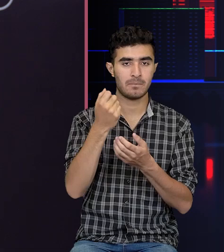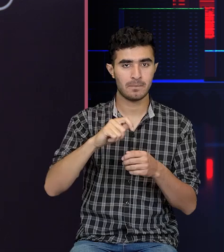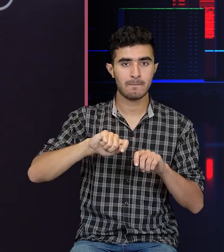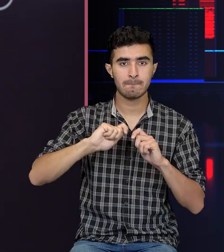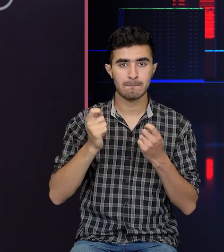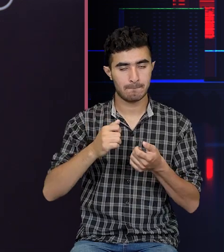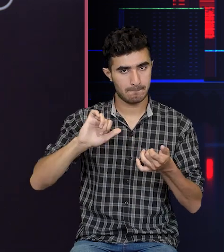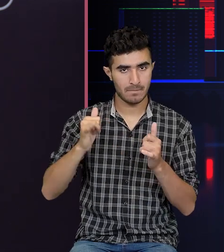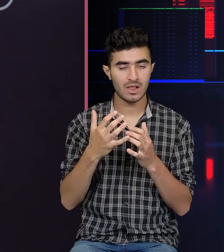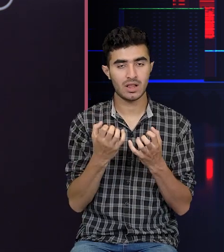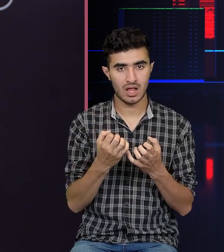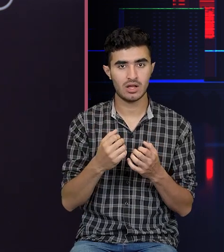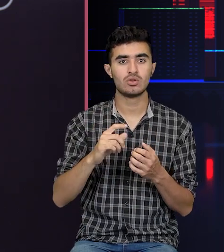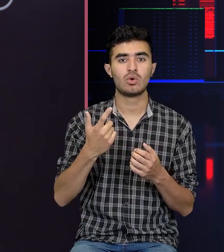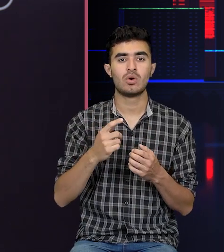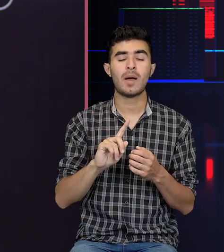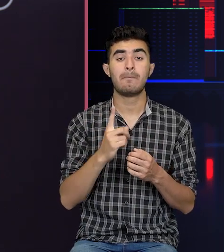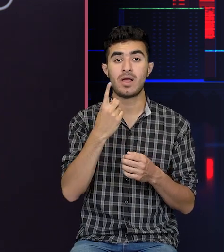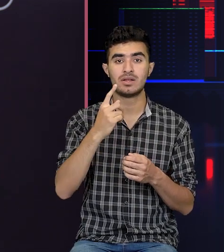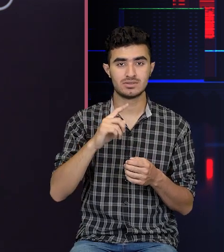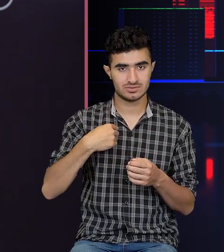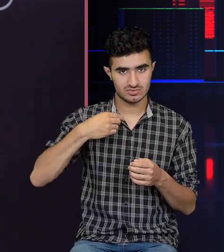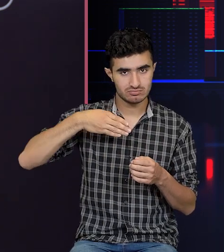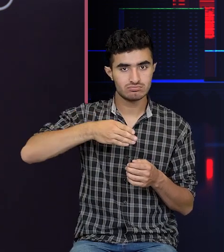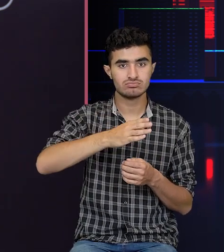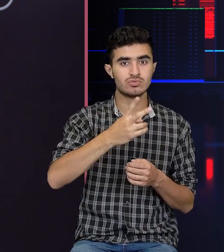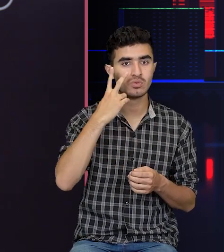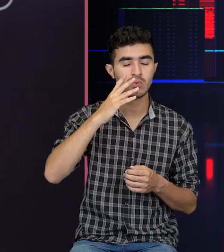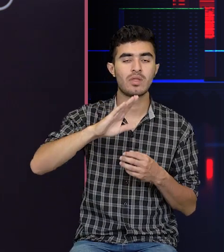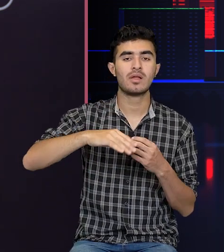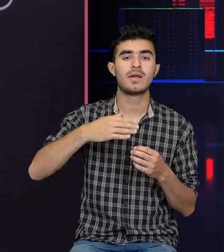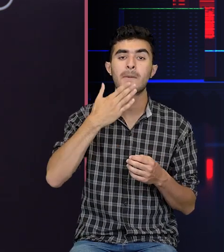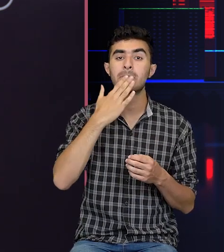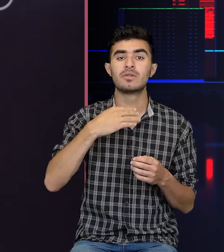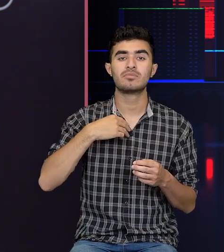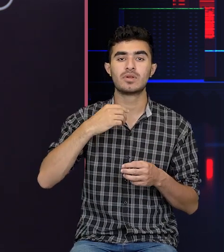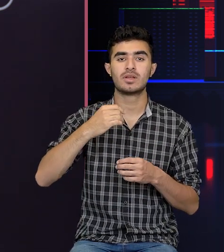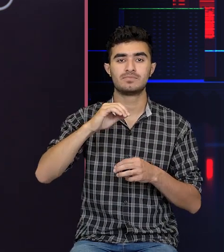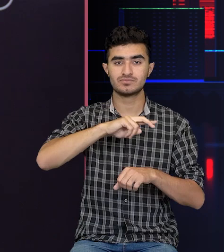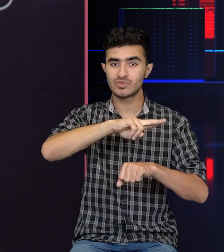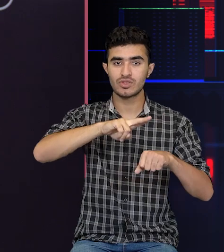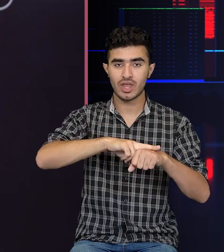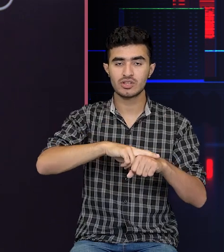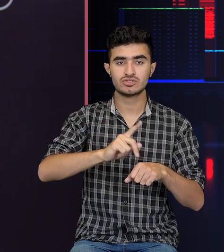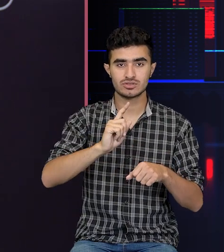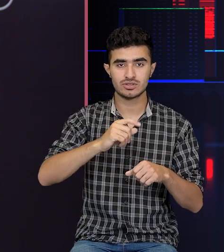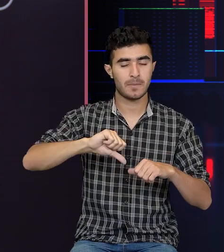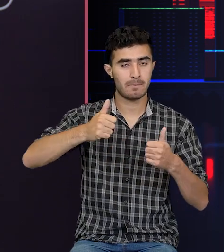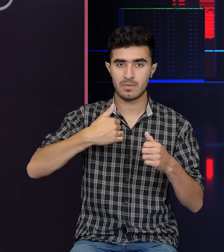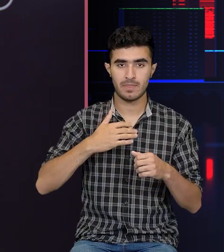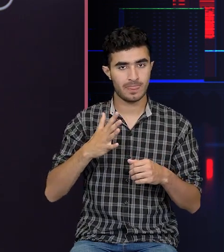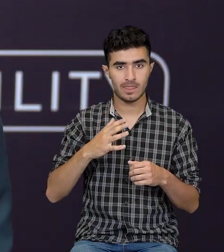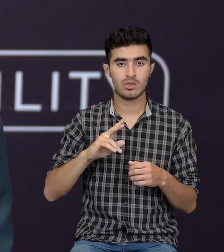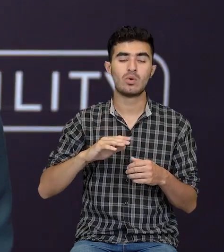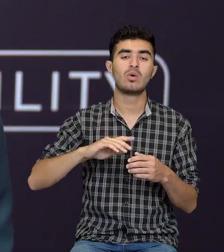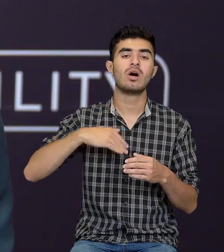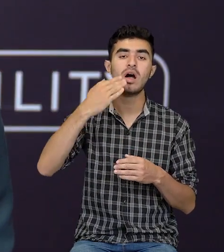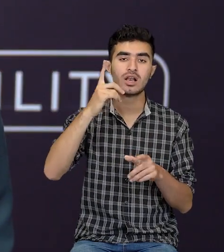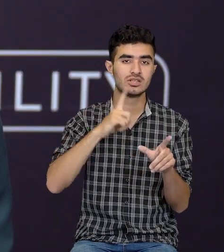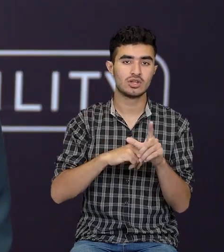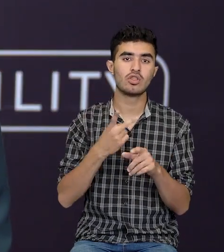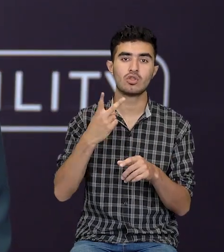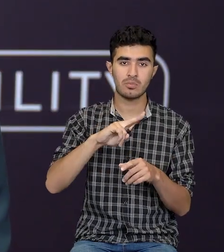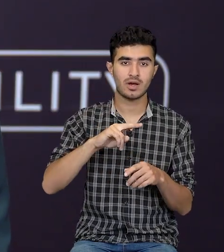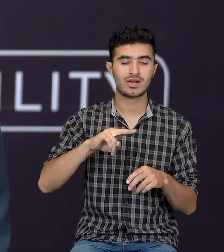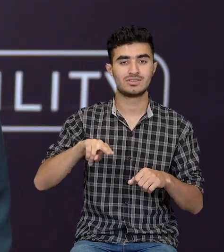इस गेम में, और मुझे उम्मीद है कि अल्लाह ताला तुझे रहमत से नवाजे तो गोल्ड मेडल लेकर आएगा। तो हमेशा से मेरी